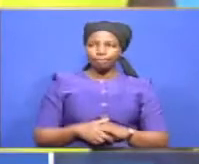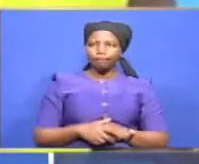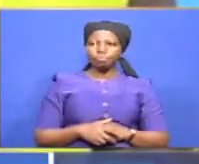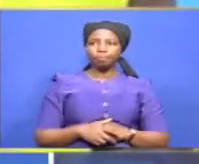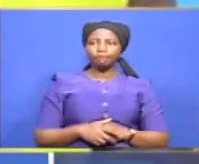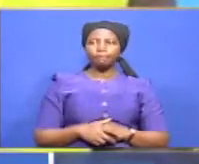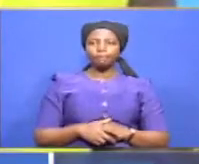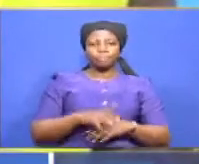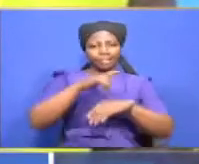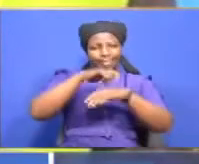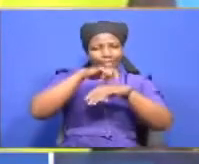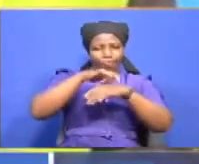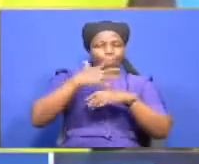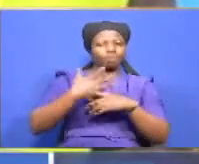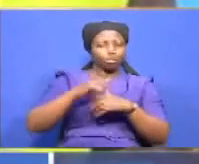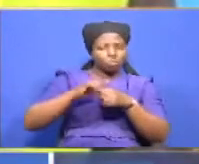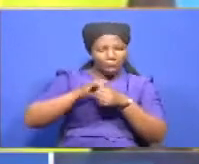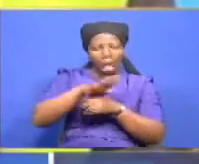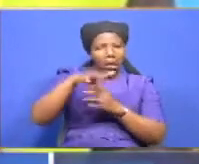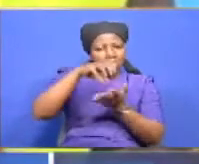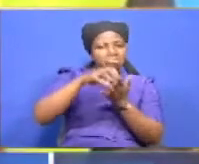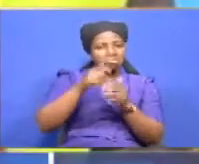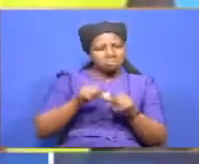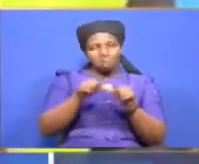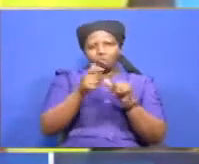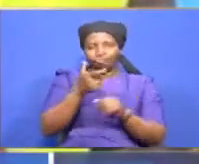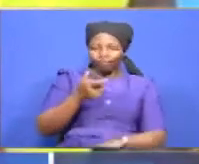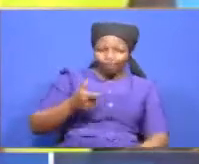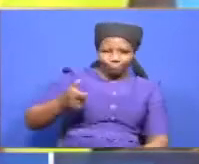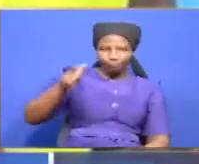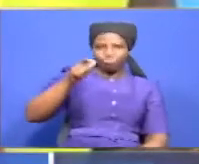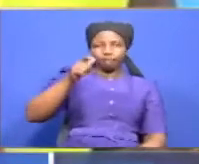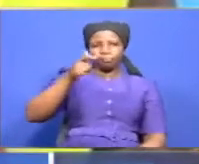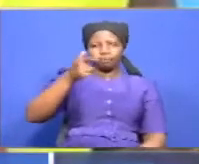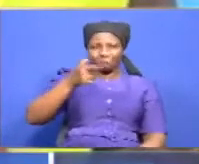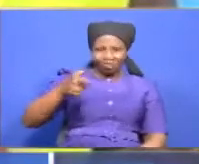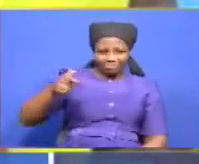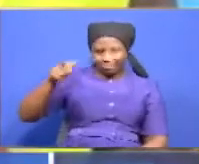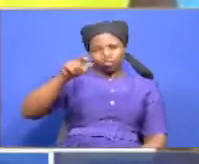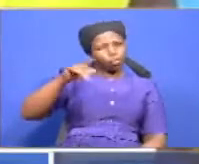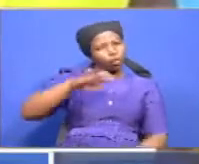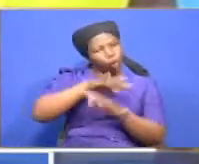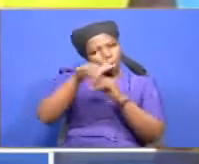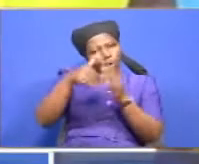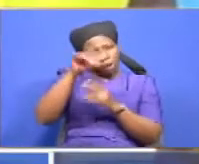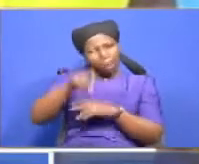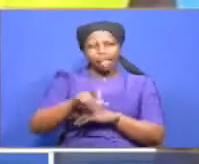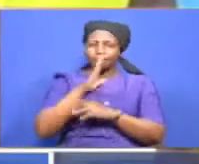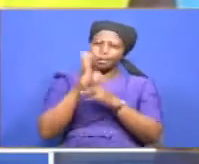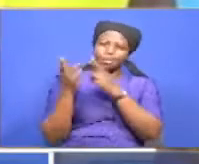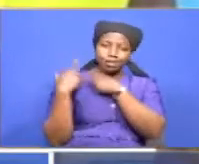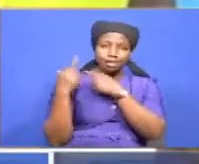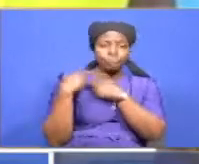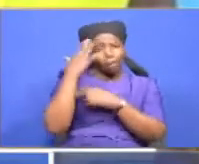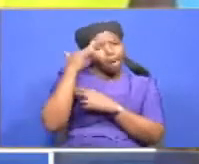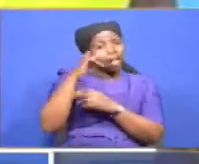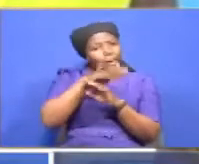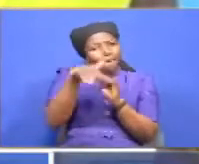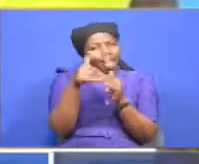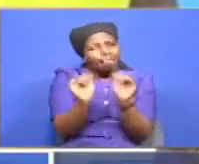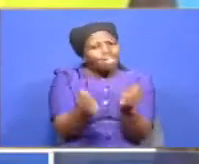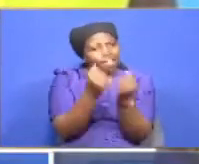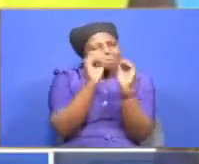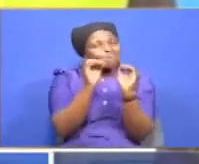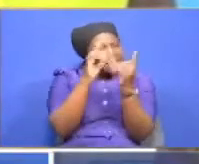curve continues to tick upward, we must all take responsibility, as no one is safe until everyone is safe. We